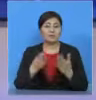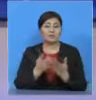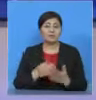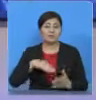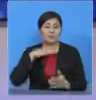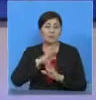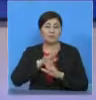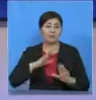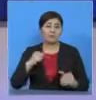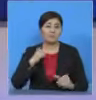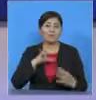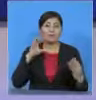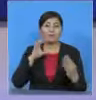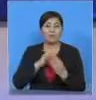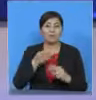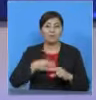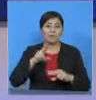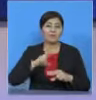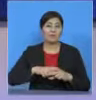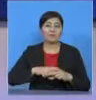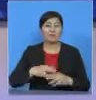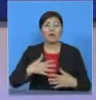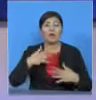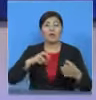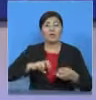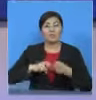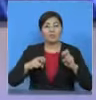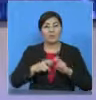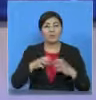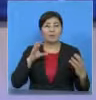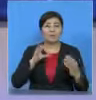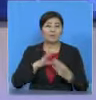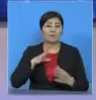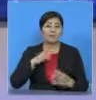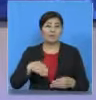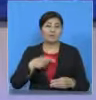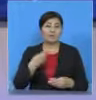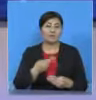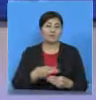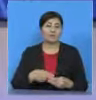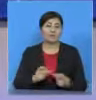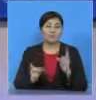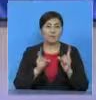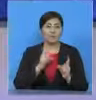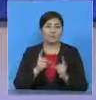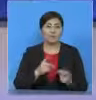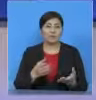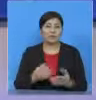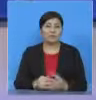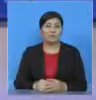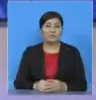А нехватка самих автобусов уже обычное явление. Проблемы городского транспорта были вынесены на всеобщее обсуждение